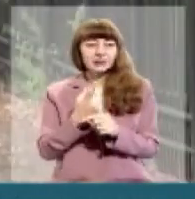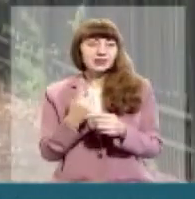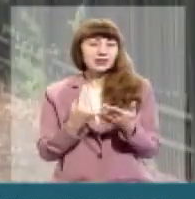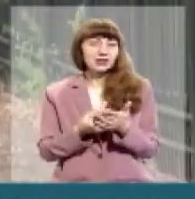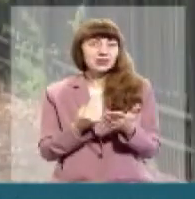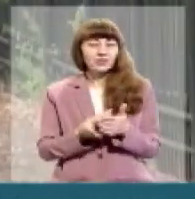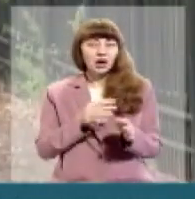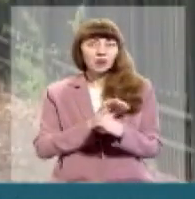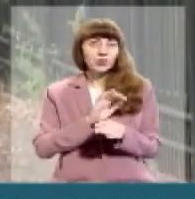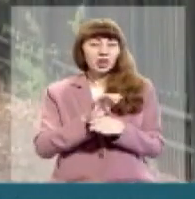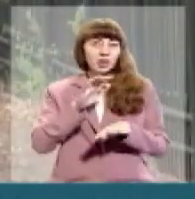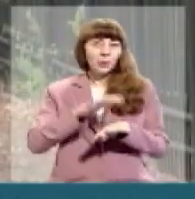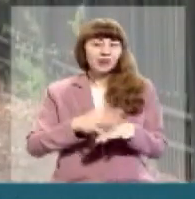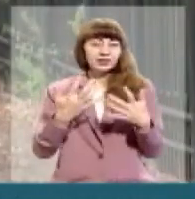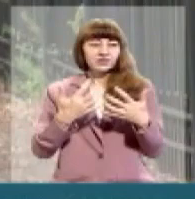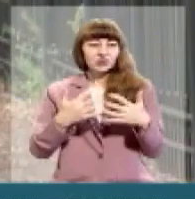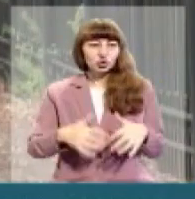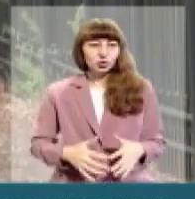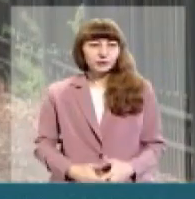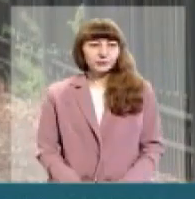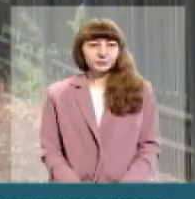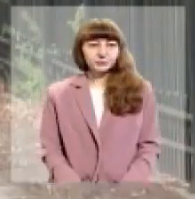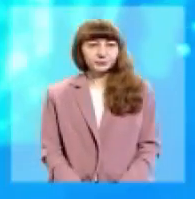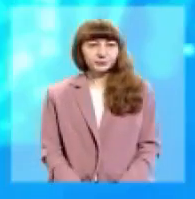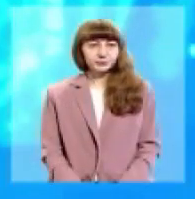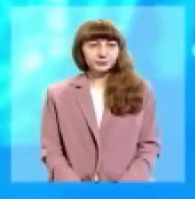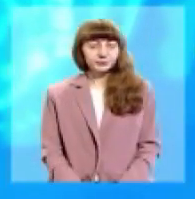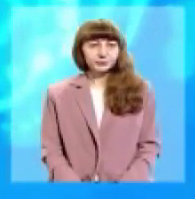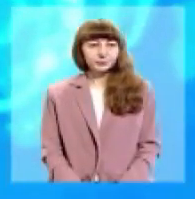ол қаражат азаматтың банк шотына аударылады.